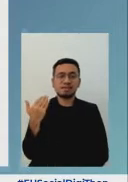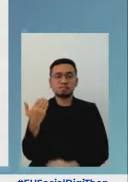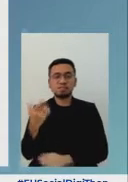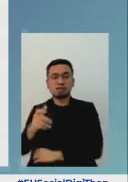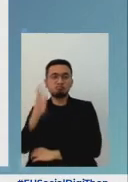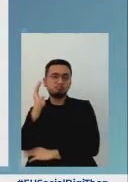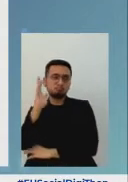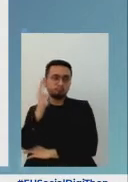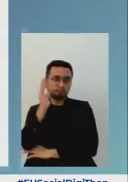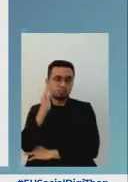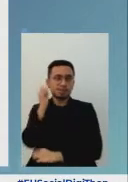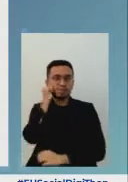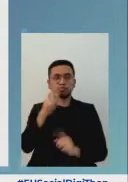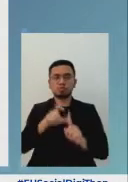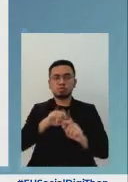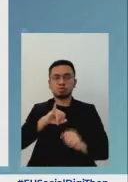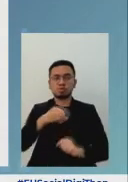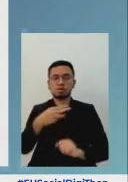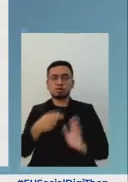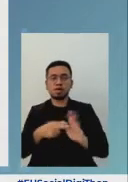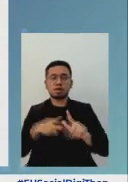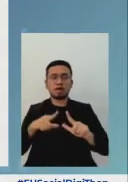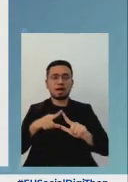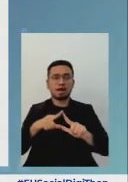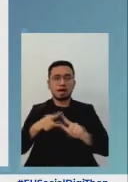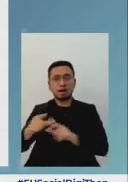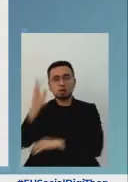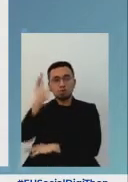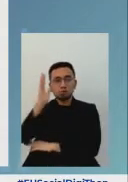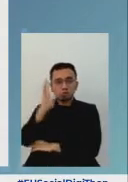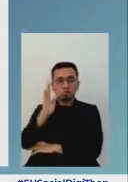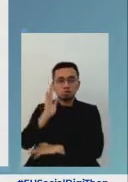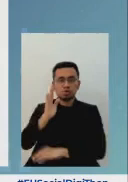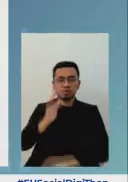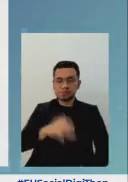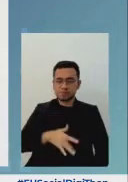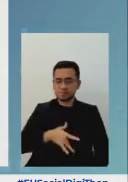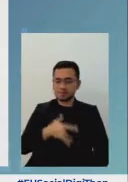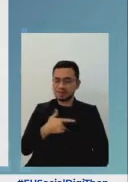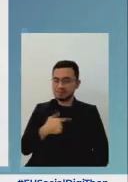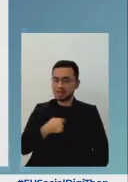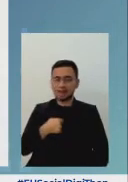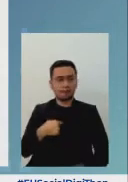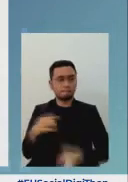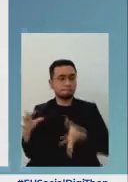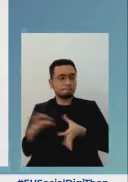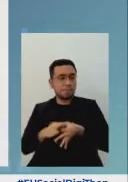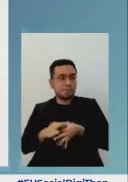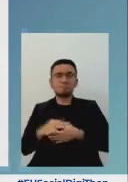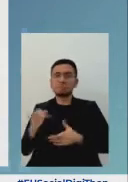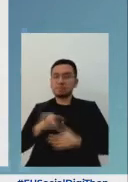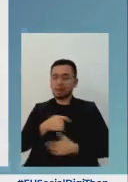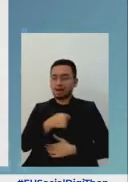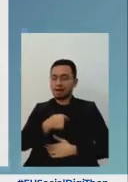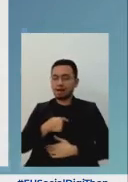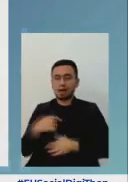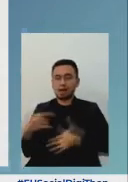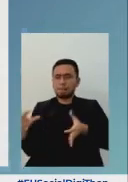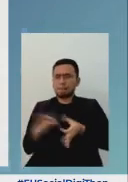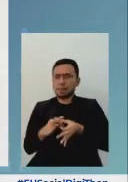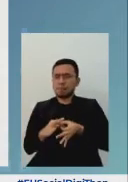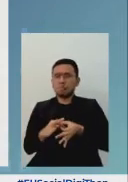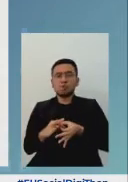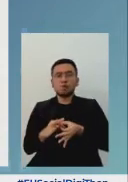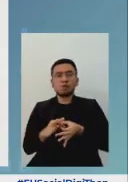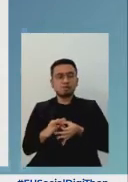Bu Dian Haryana nih, aduh ini kita kok kompak banget ya gitu ya, sehati banget ya, apa yang dipaparkan nih,